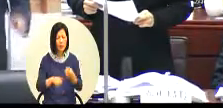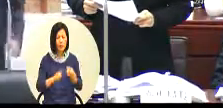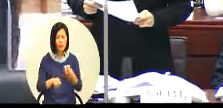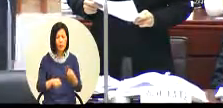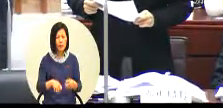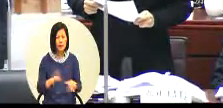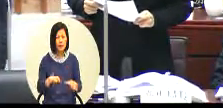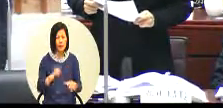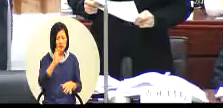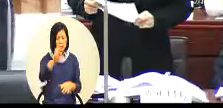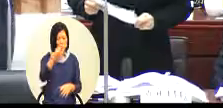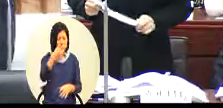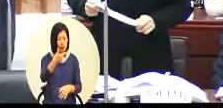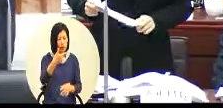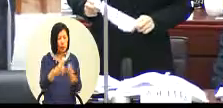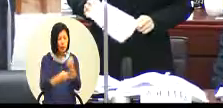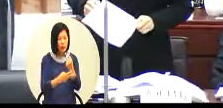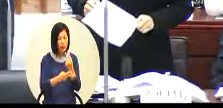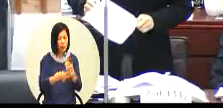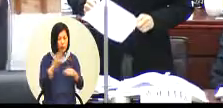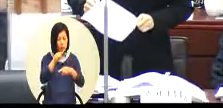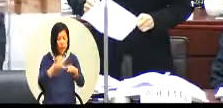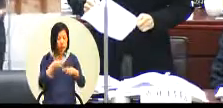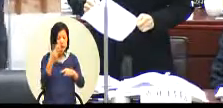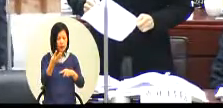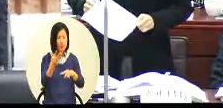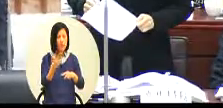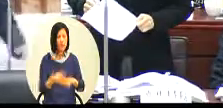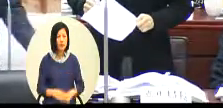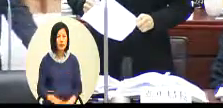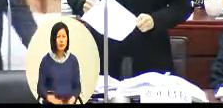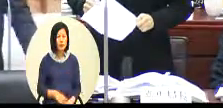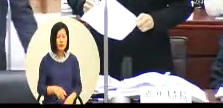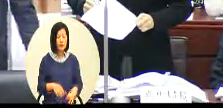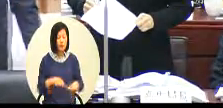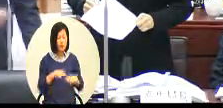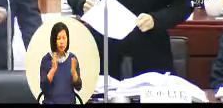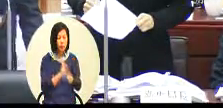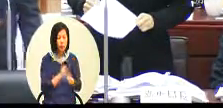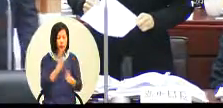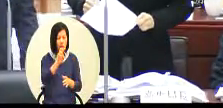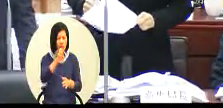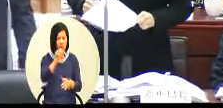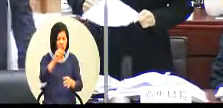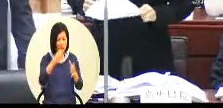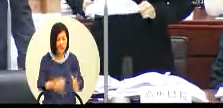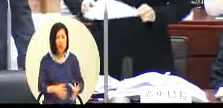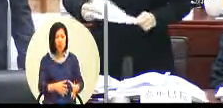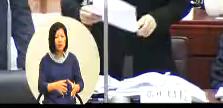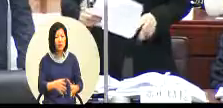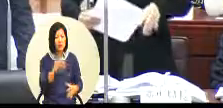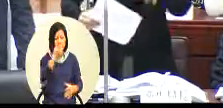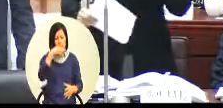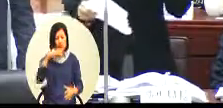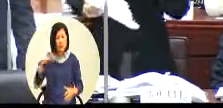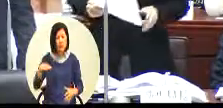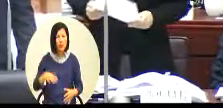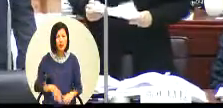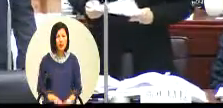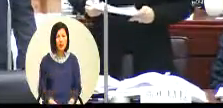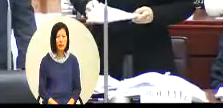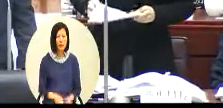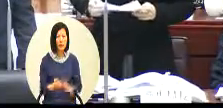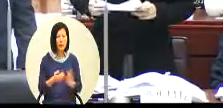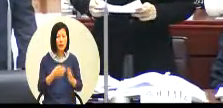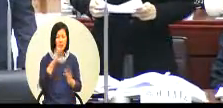讲76个里里面除以三嘛，等于说是有25个站要在凤山嘛。 哦，对不起，议员，我刚刚答